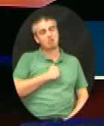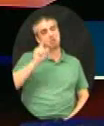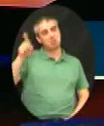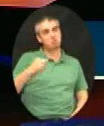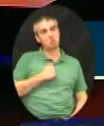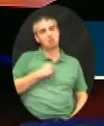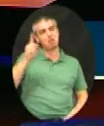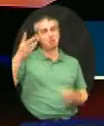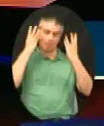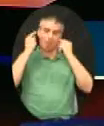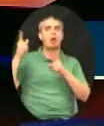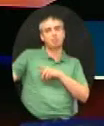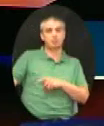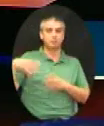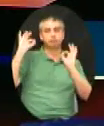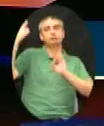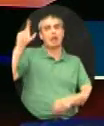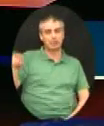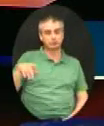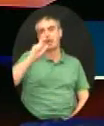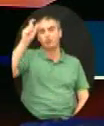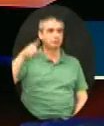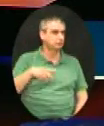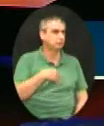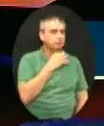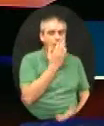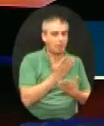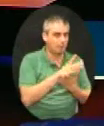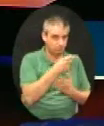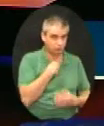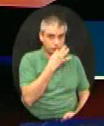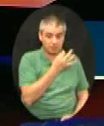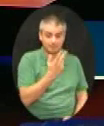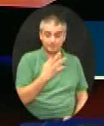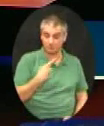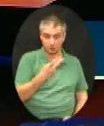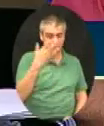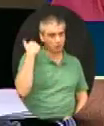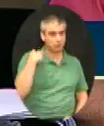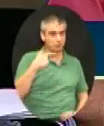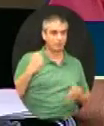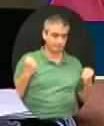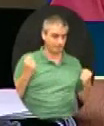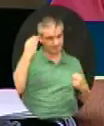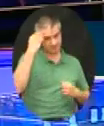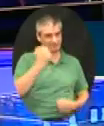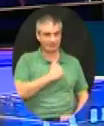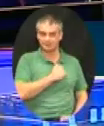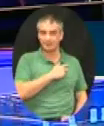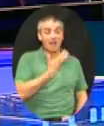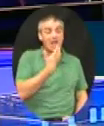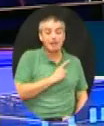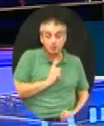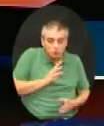האלה, החרדים האלה, השס האלה, האגודה האלה? שאלת הביניים שאלתי, כששנינו היינו בבה"ד 1, לרבנות לא